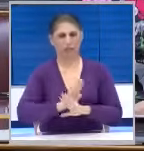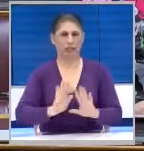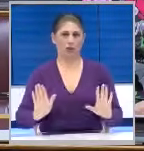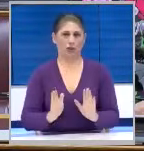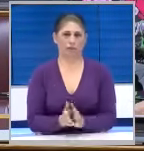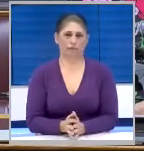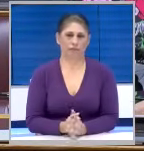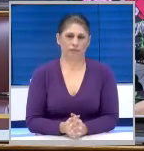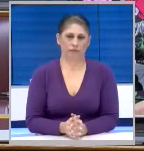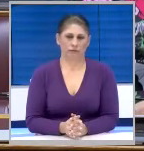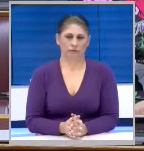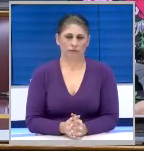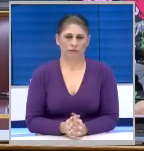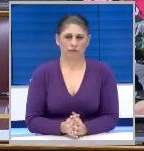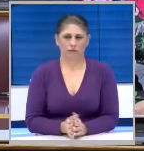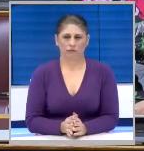ολοκληρώνω